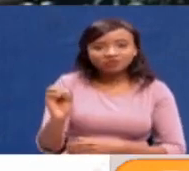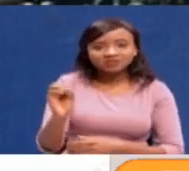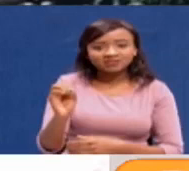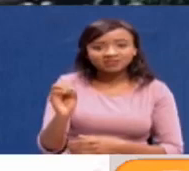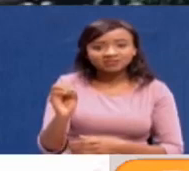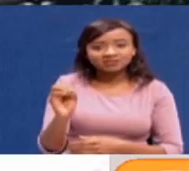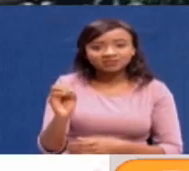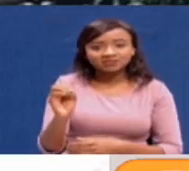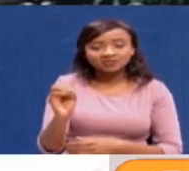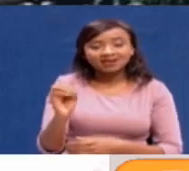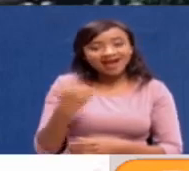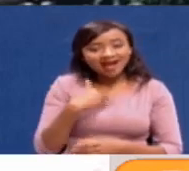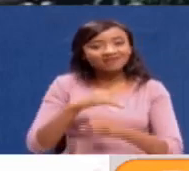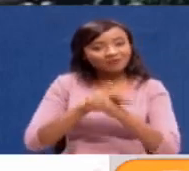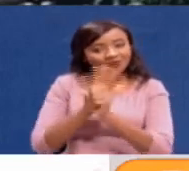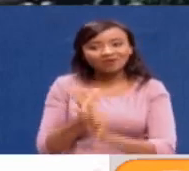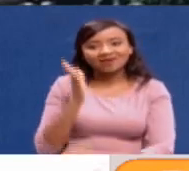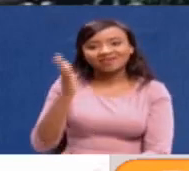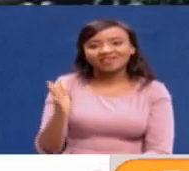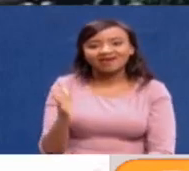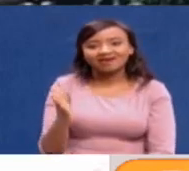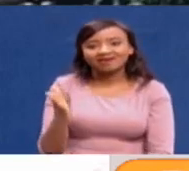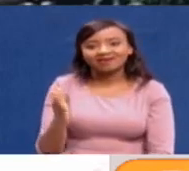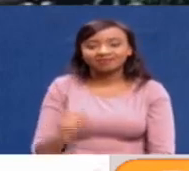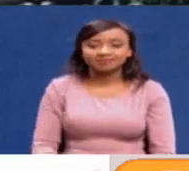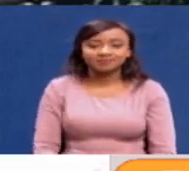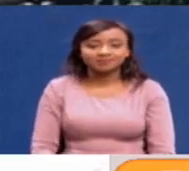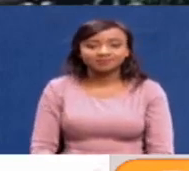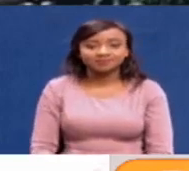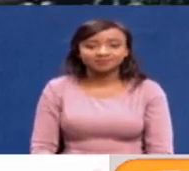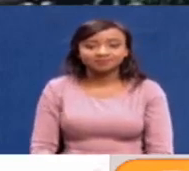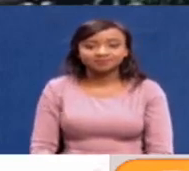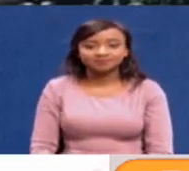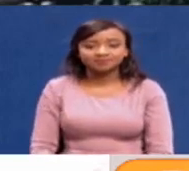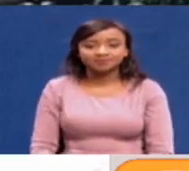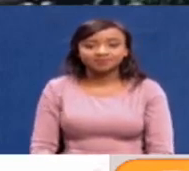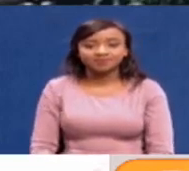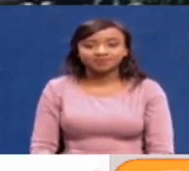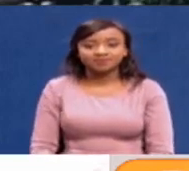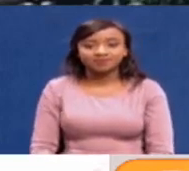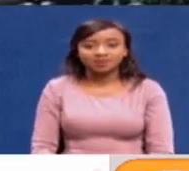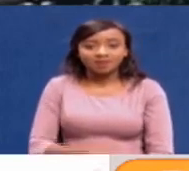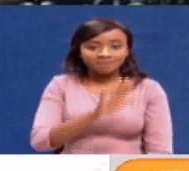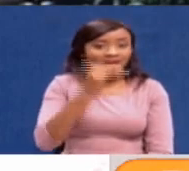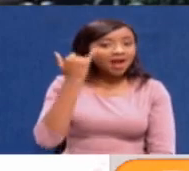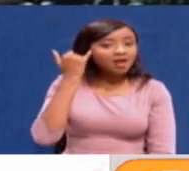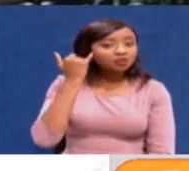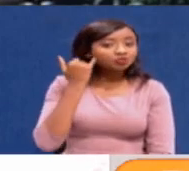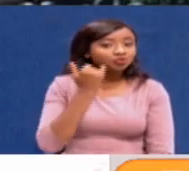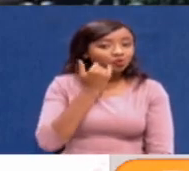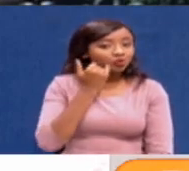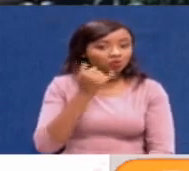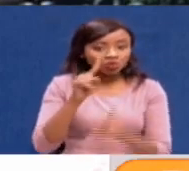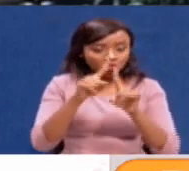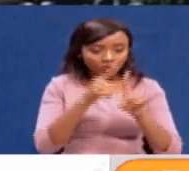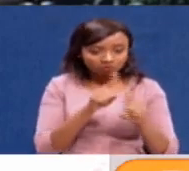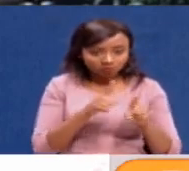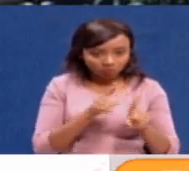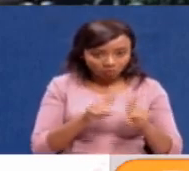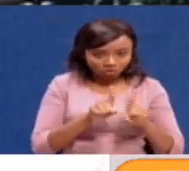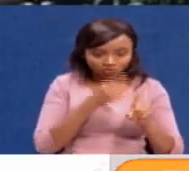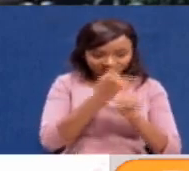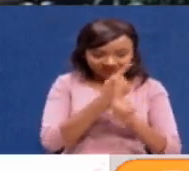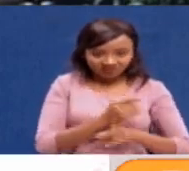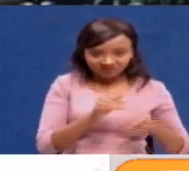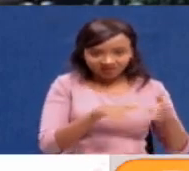ya 129 kuripotiwa kutoka eneo hilo. Gavana wa Mombasa Ali Hassan Joho pamoja na baadhi ya viongozi